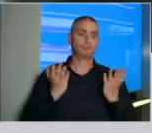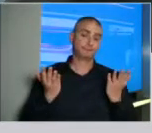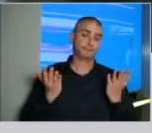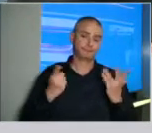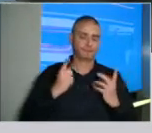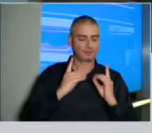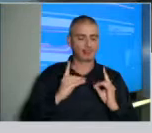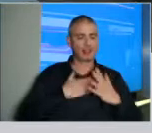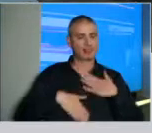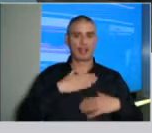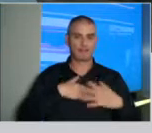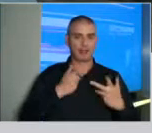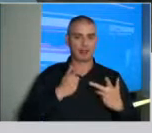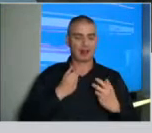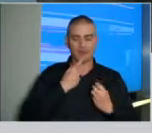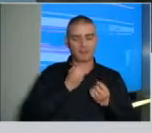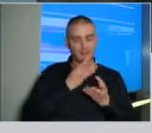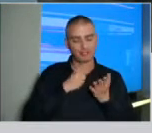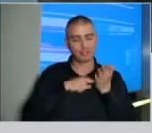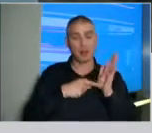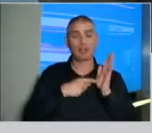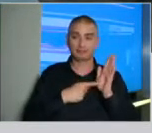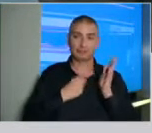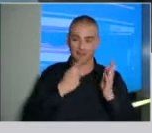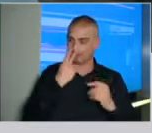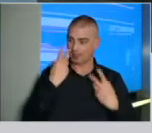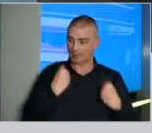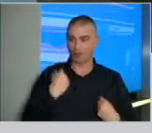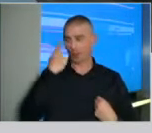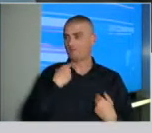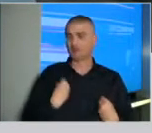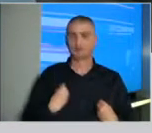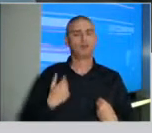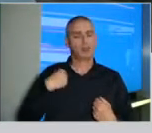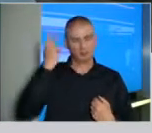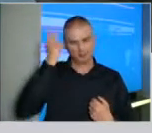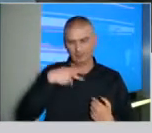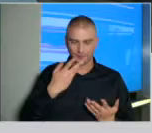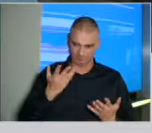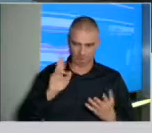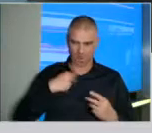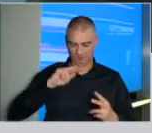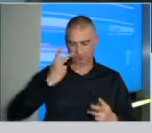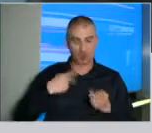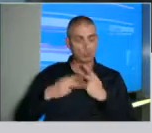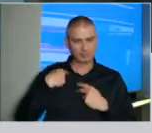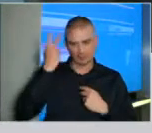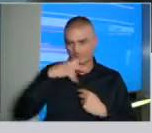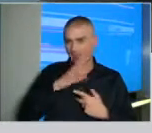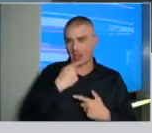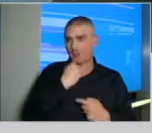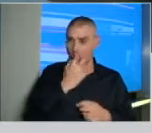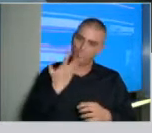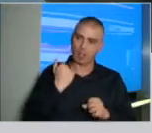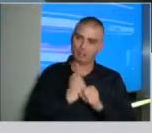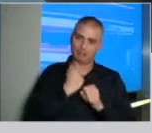זה דרך נעימה להעביר מסרים, להציג אותה, אתה יודע, היא נראית טוב, זה, אני מבין, עוד פעם, אני שוב חוזר לזה, אני מבין למה אמרו לה,